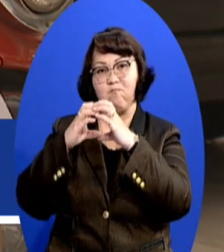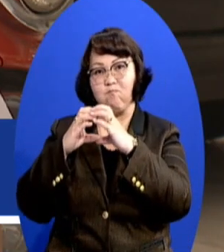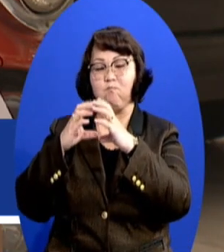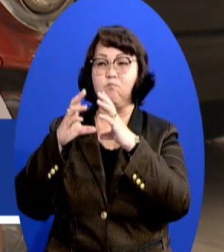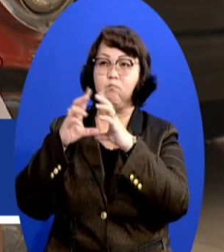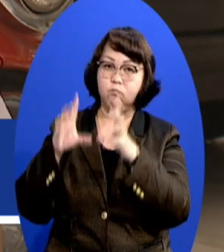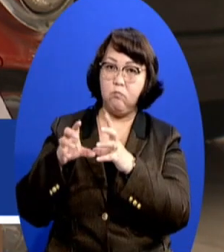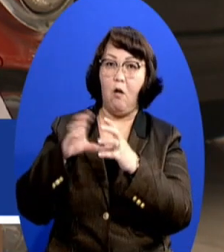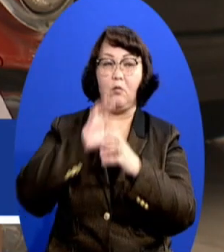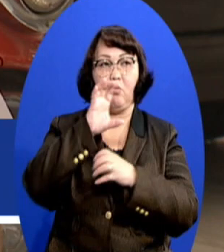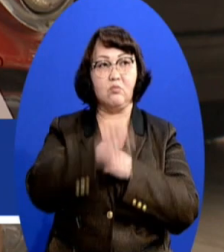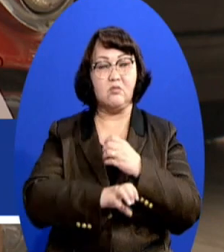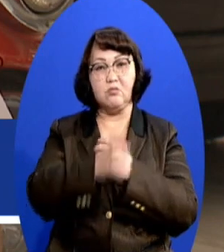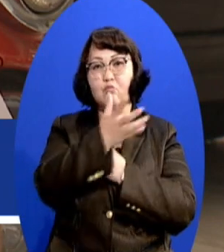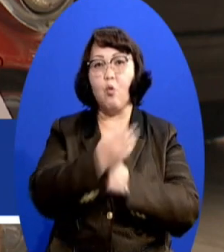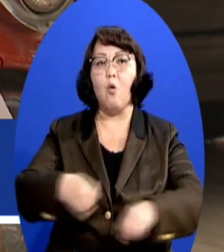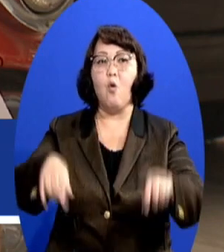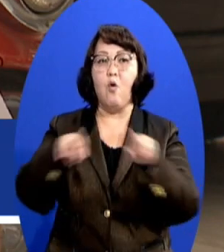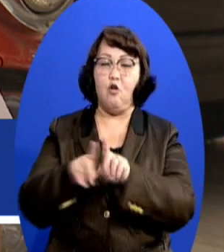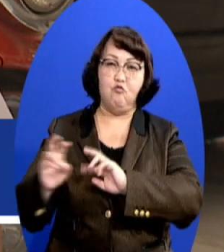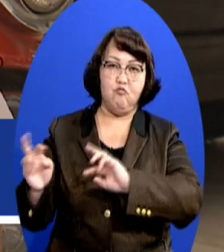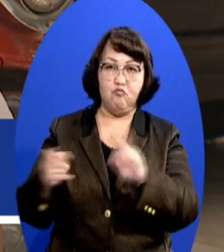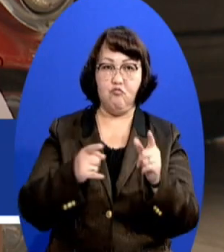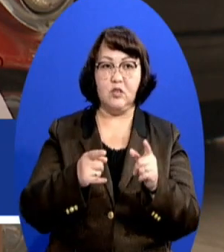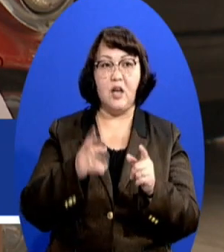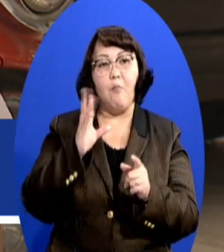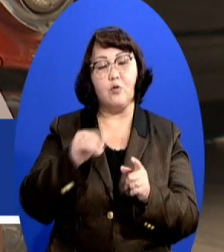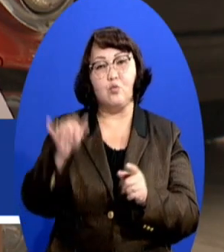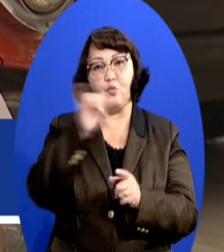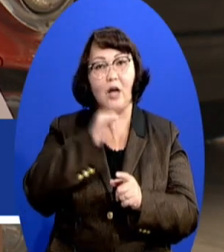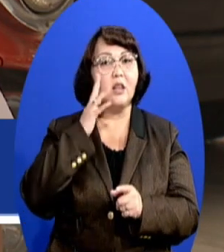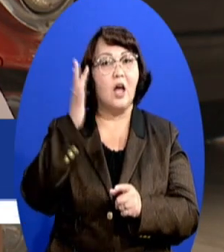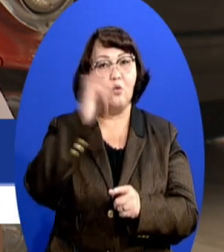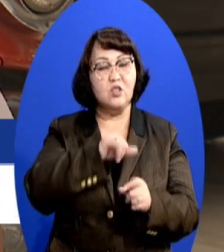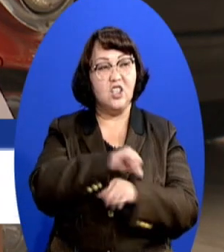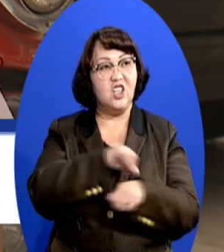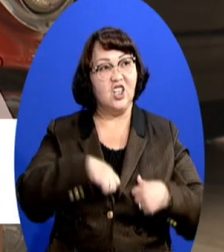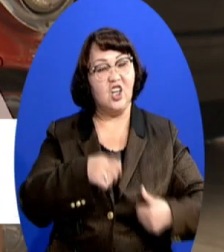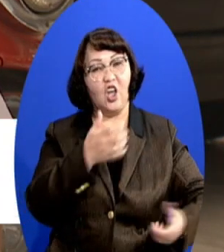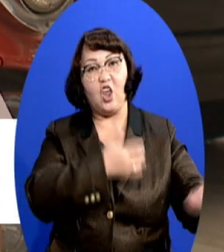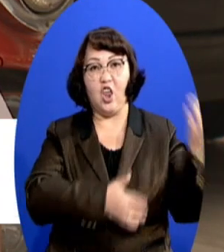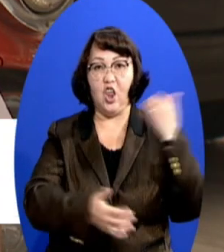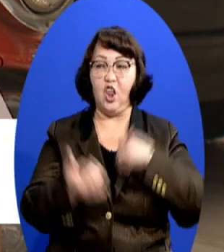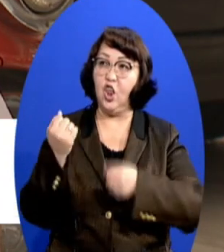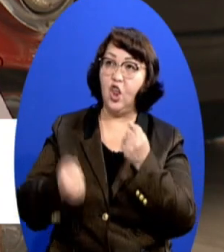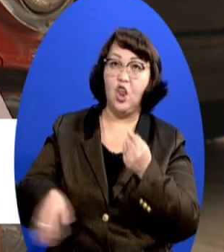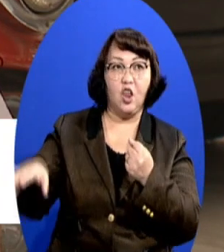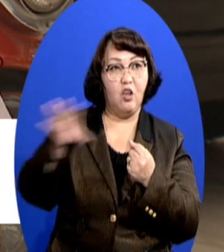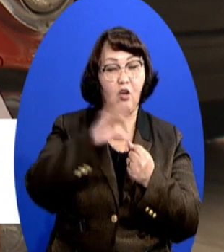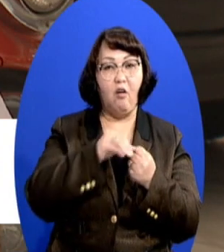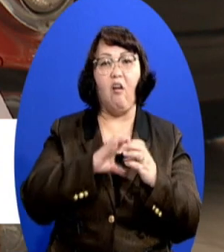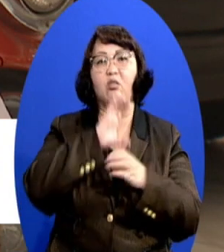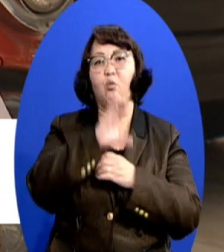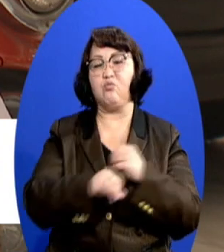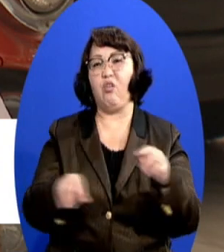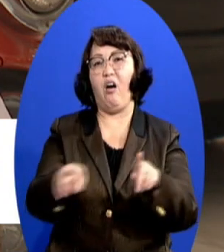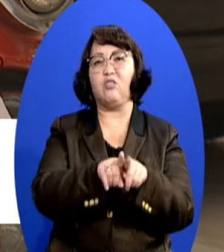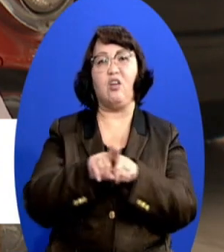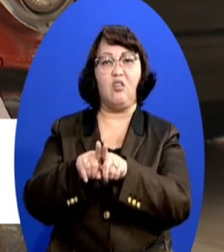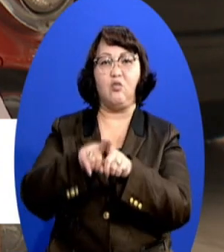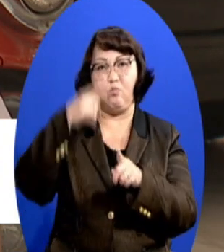аль ч улс орны одоо иргэн Монгол улсын замын хөдөлгөөнд оролцоо явж байхад бол замын тэмдэг тэмдэглэл одоо олон улсын жишээн дагуу шинжлэх